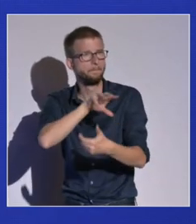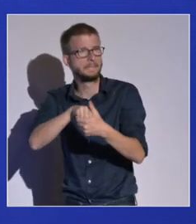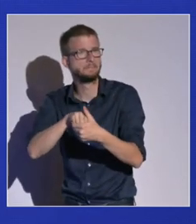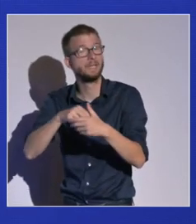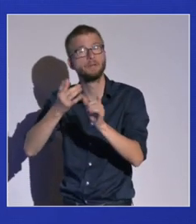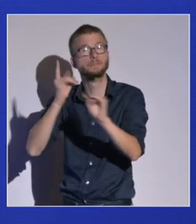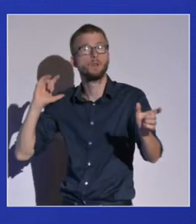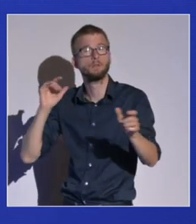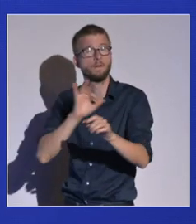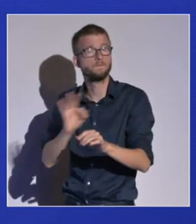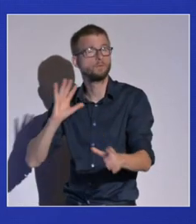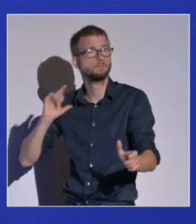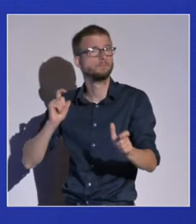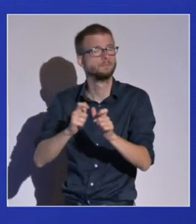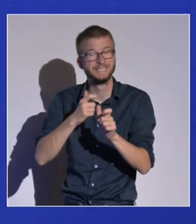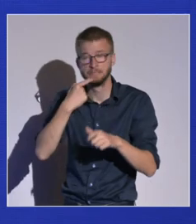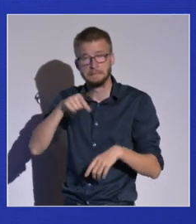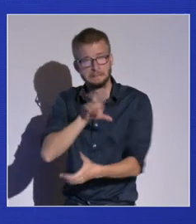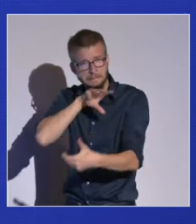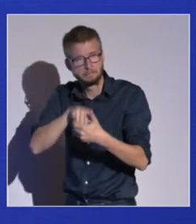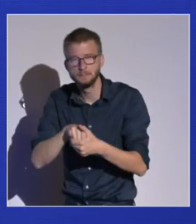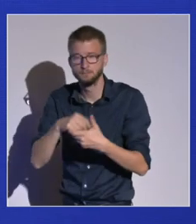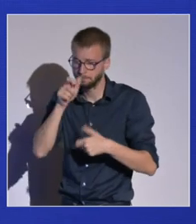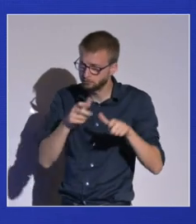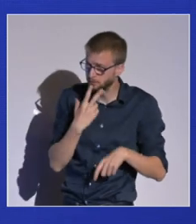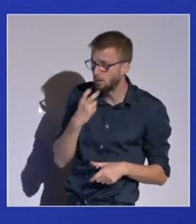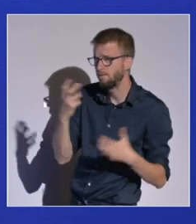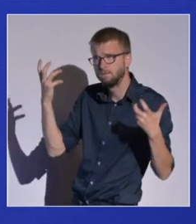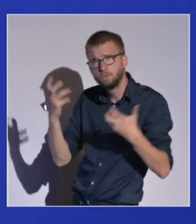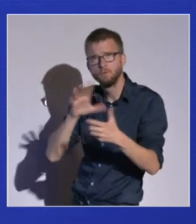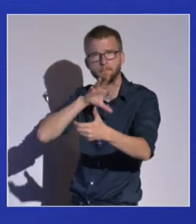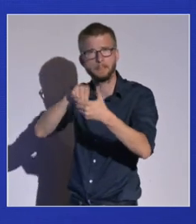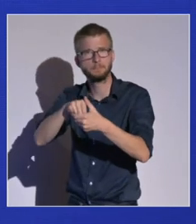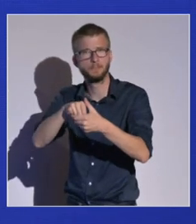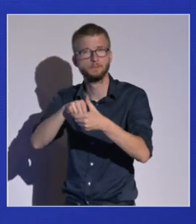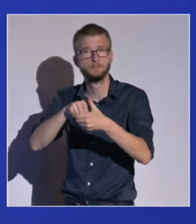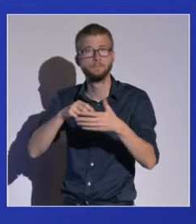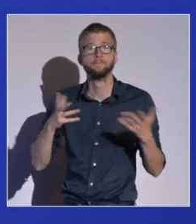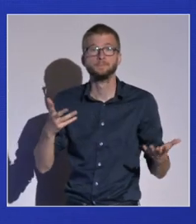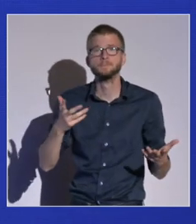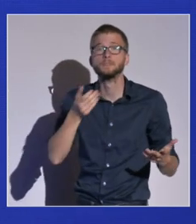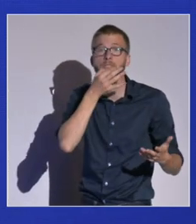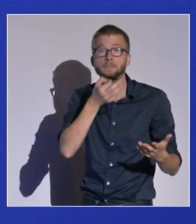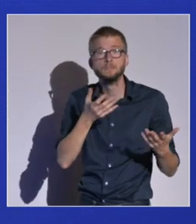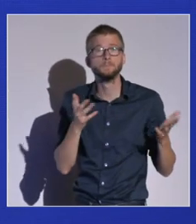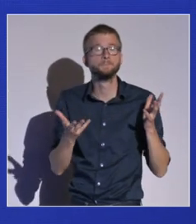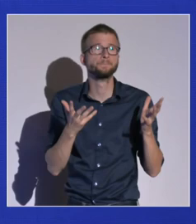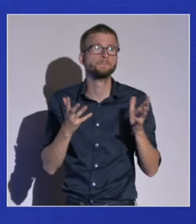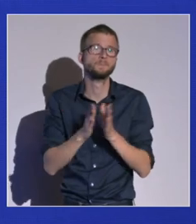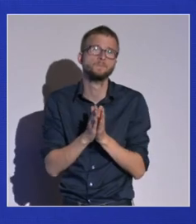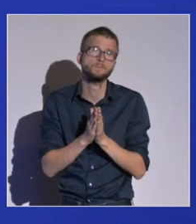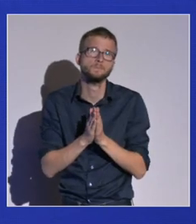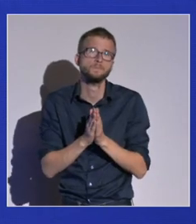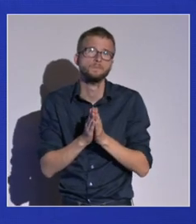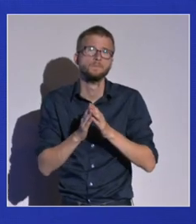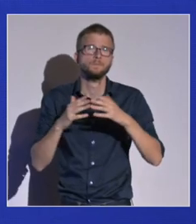l'histoire de la France. Exigence de participation du citoyen. S'il n'y a pas, je dis ça avec